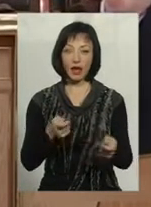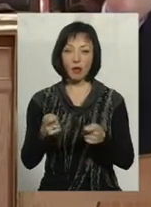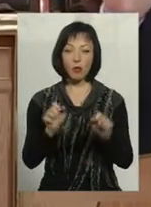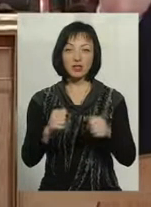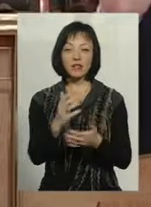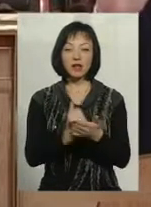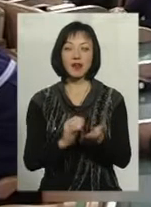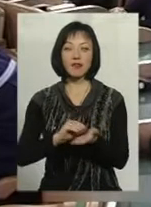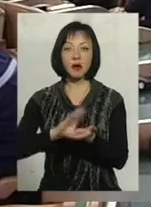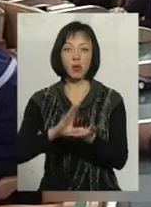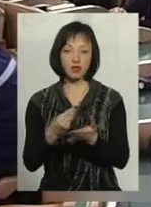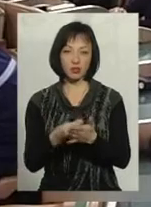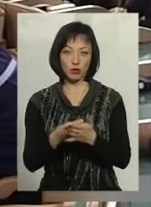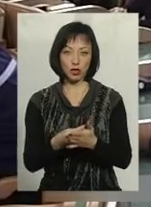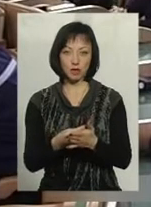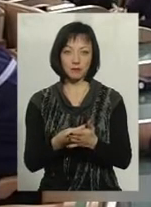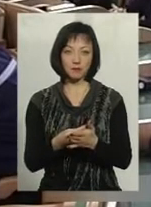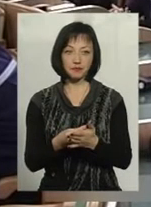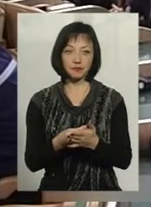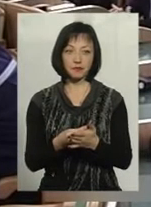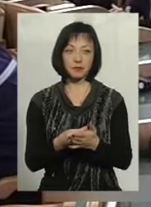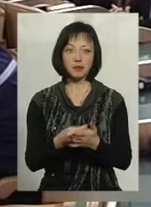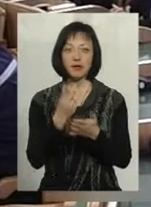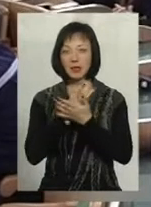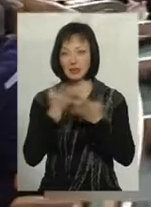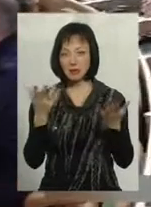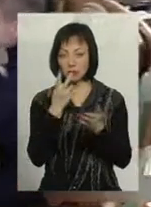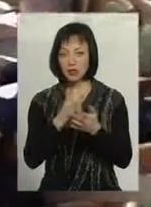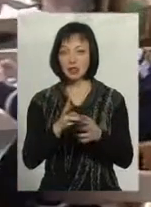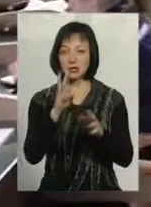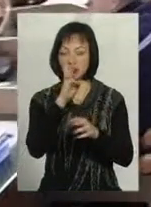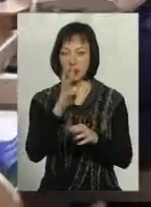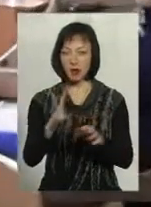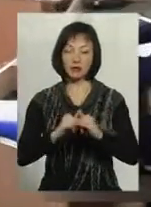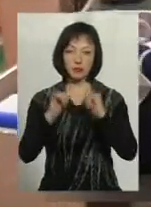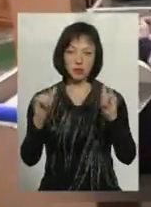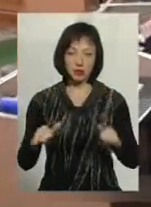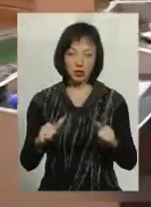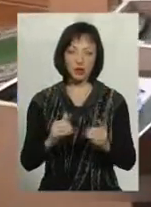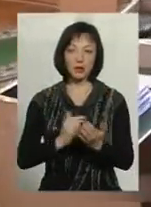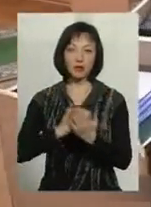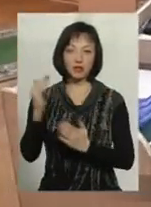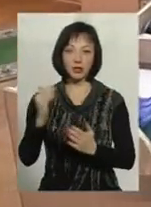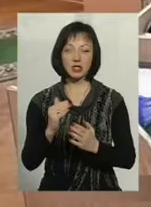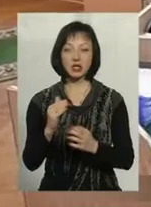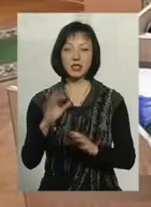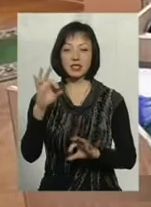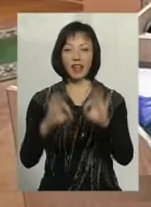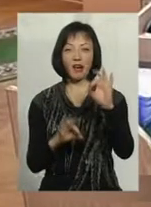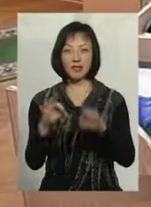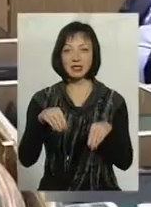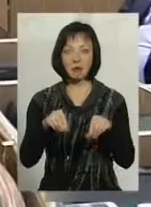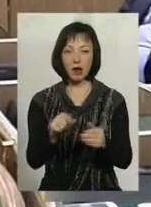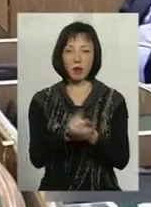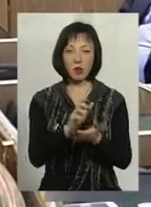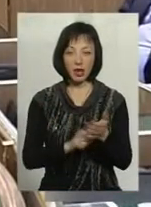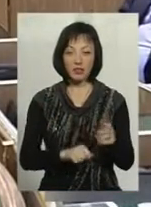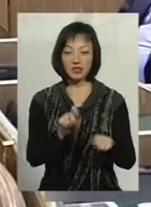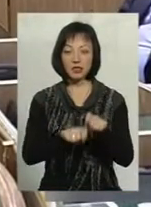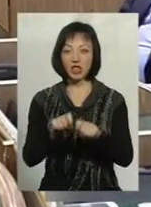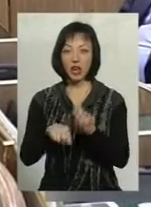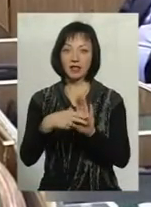все аналізувалося по сфері послуг. І тому ваш вид діяльності було віднесено до другої групи оподаткування. Тому незалежно